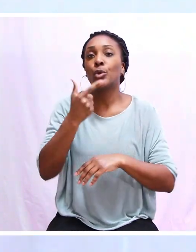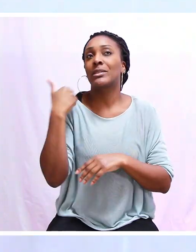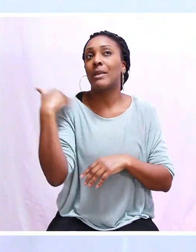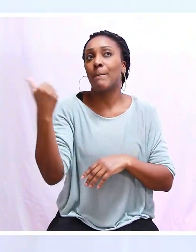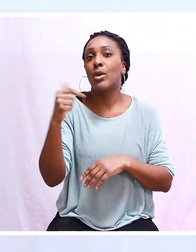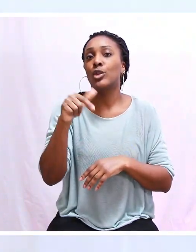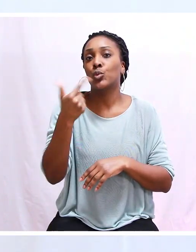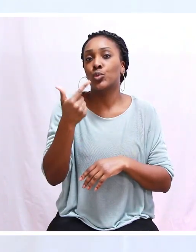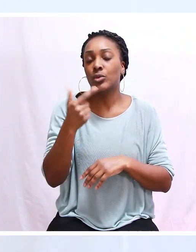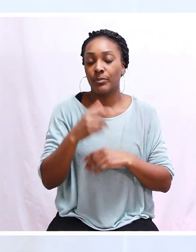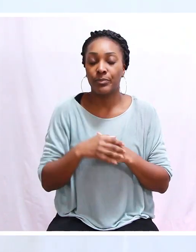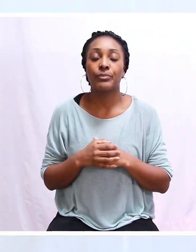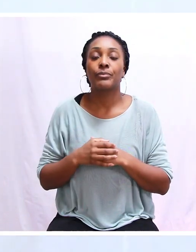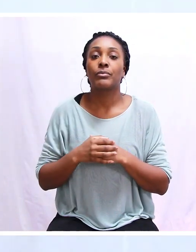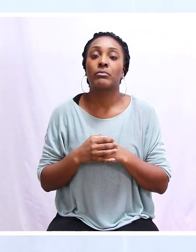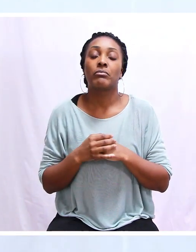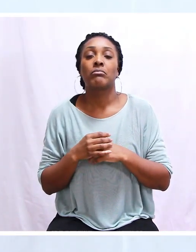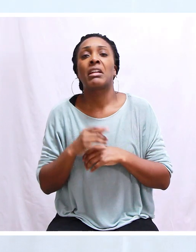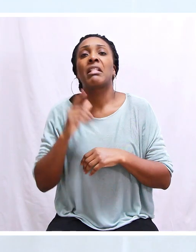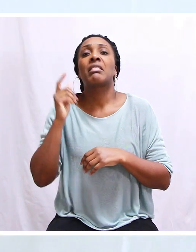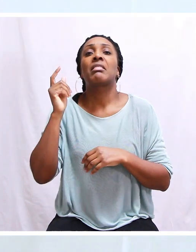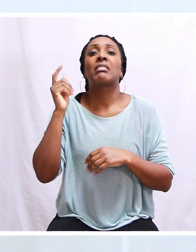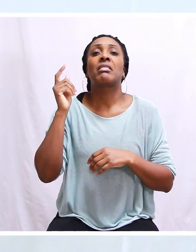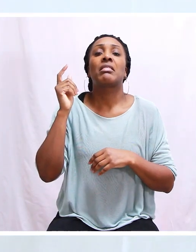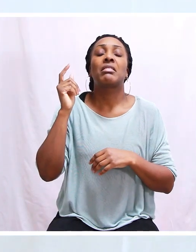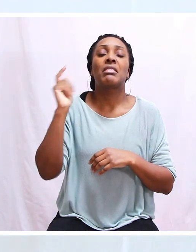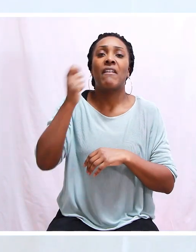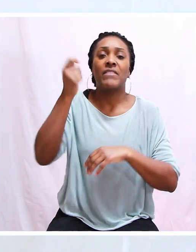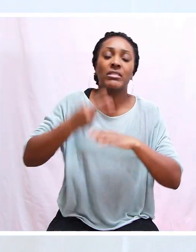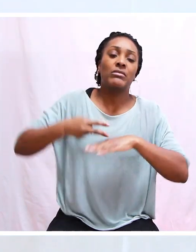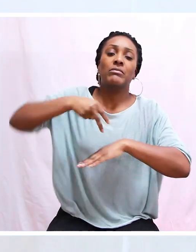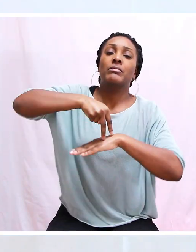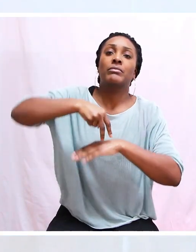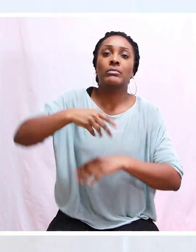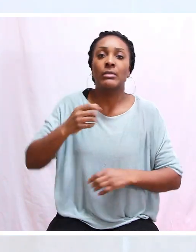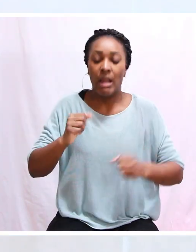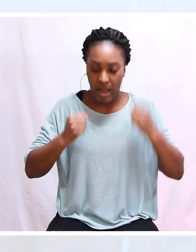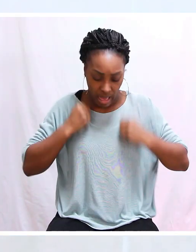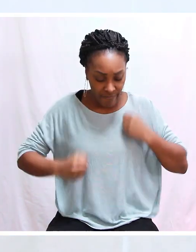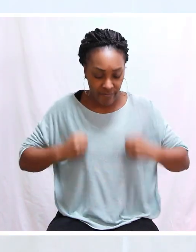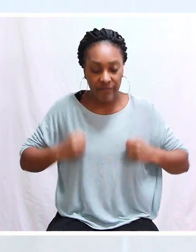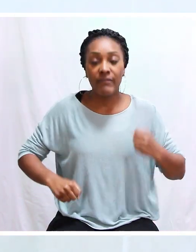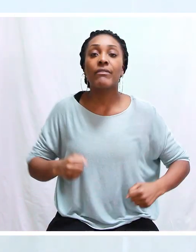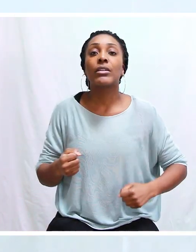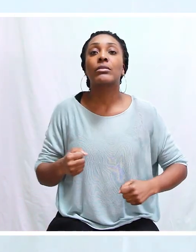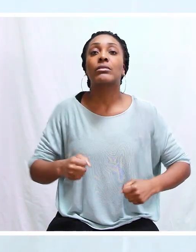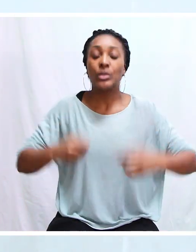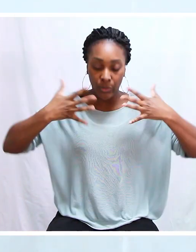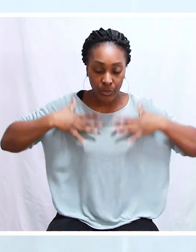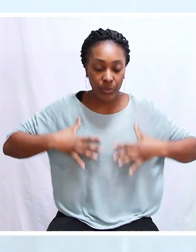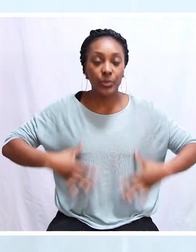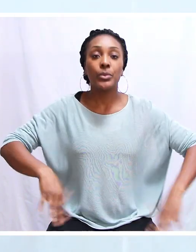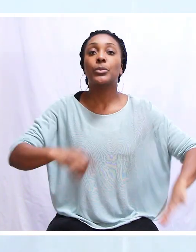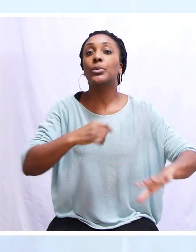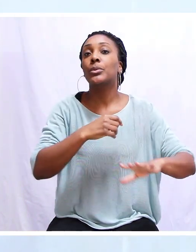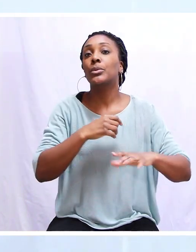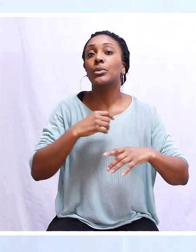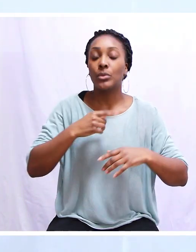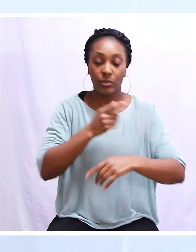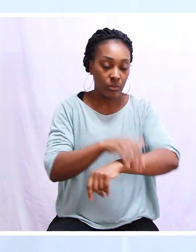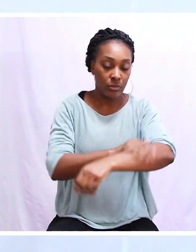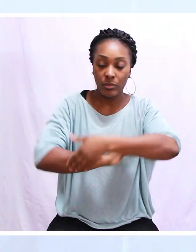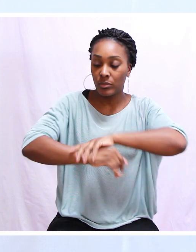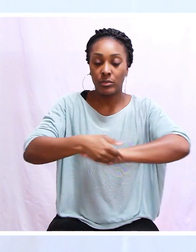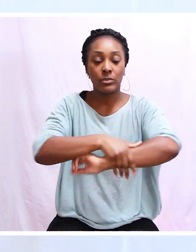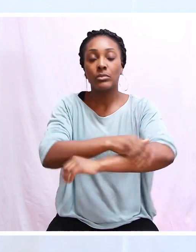24. David se leva de terre, il se lava, soignit et changea ses vêtements. Et puis il alla dans la maison de l'Éternel, et puis il